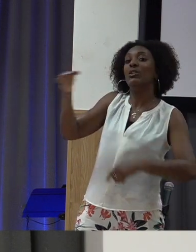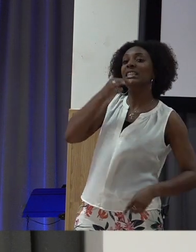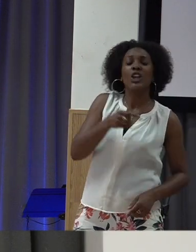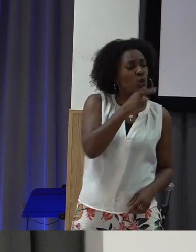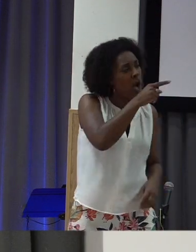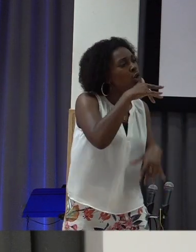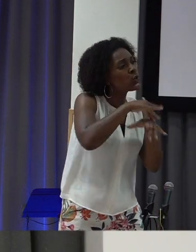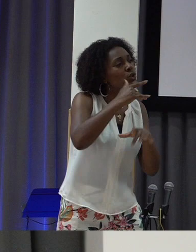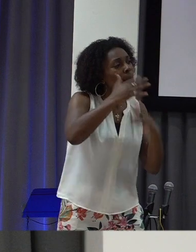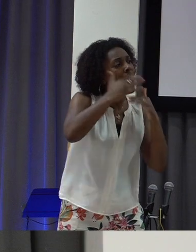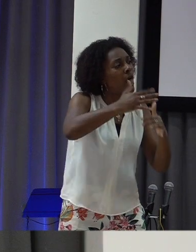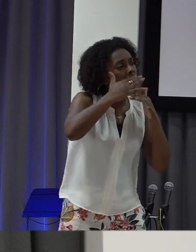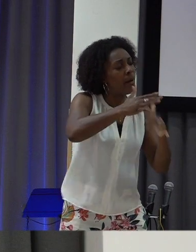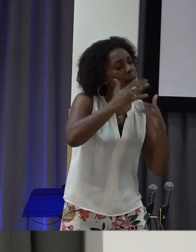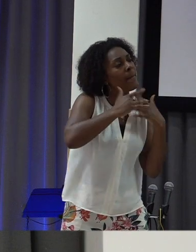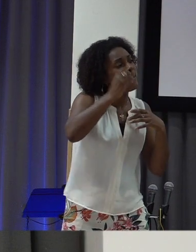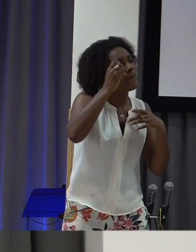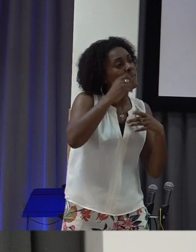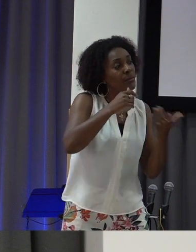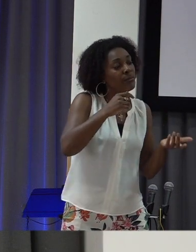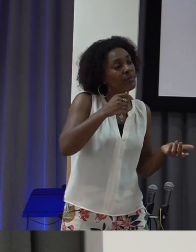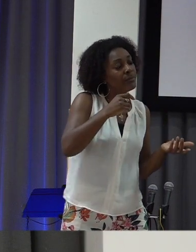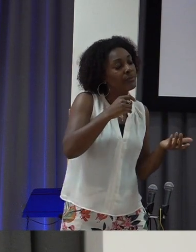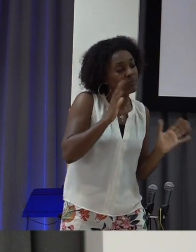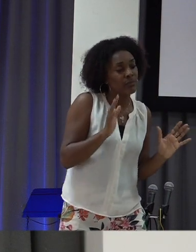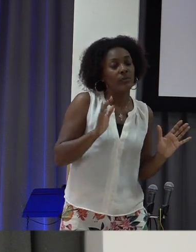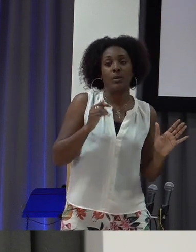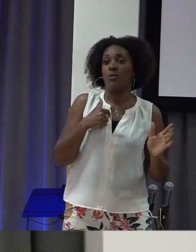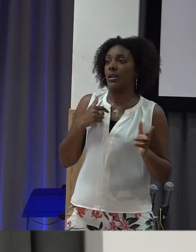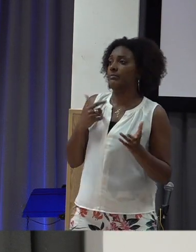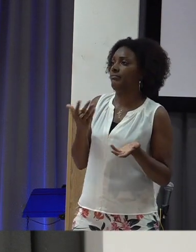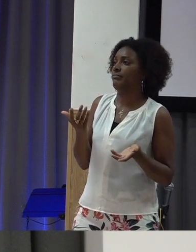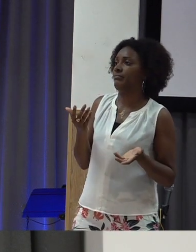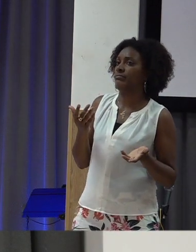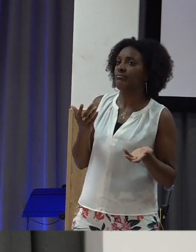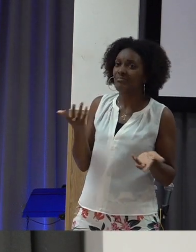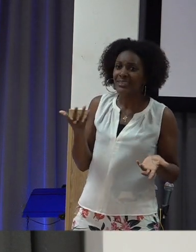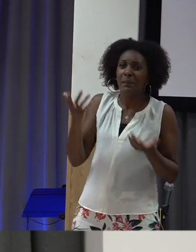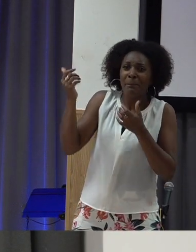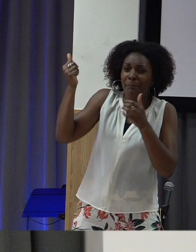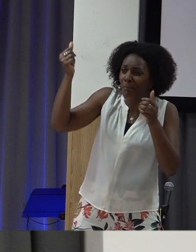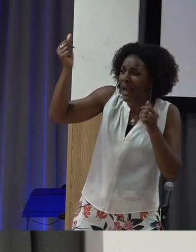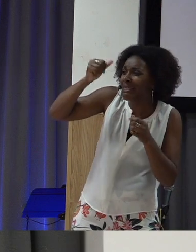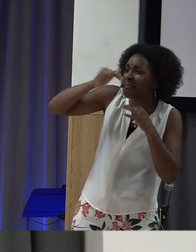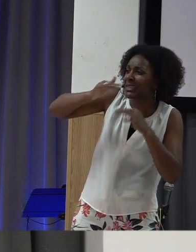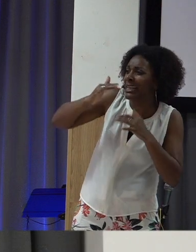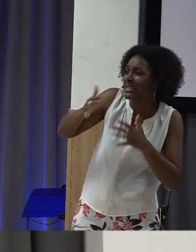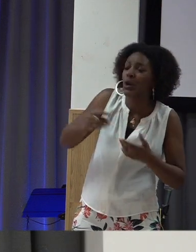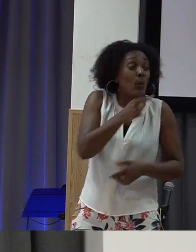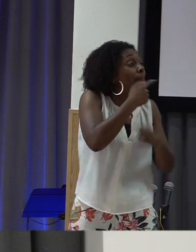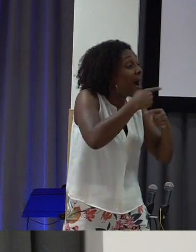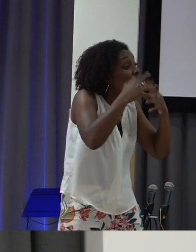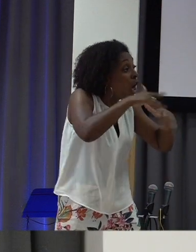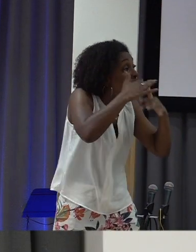du Saint-Esprit ?» Parce que j'étais annoncé comme un pasteur baptiste. Ah, alors, baptisé du Saint-Esprit, est-ce que vous parlez en